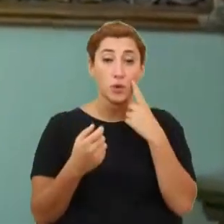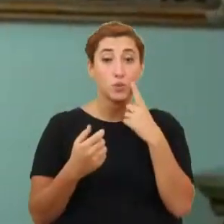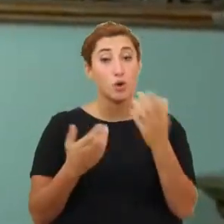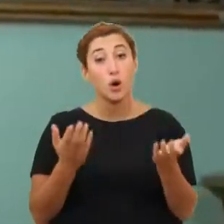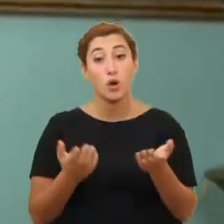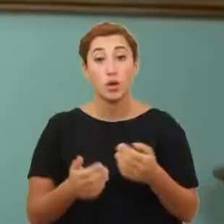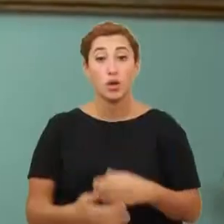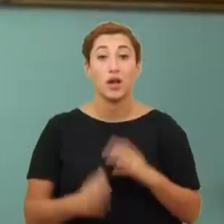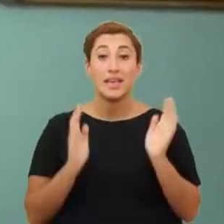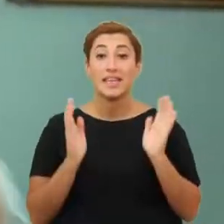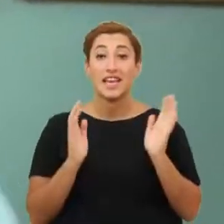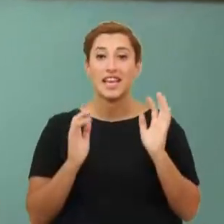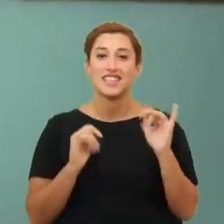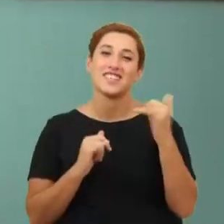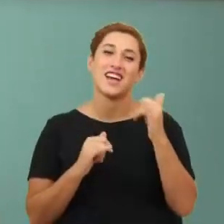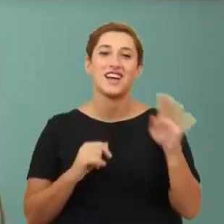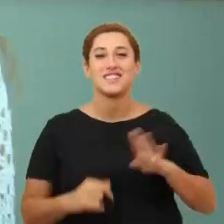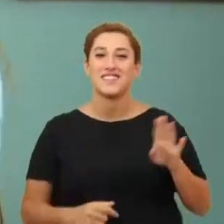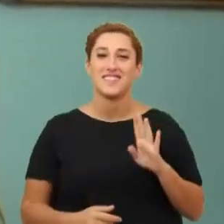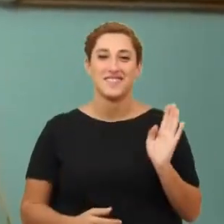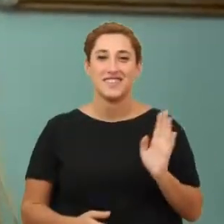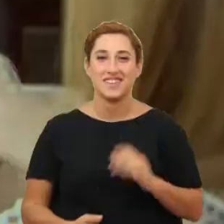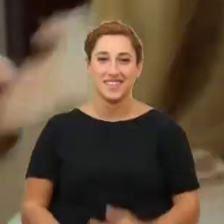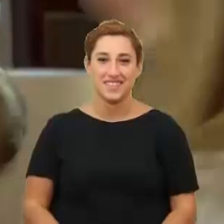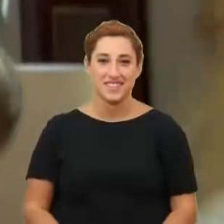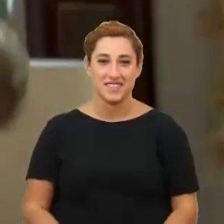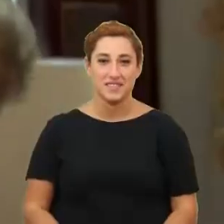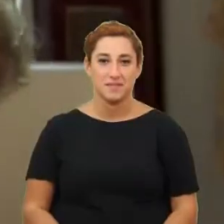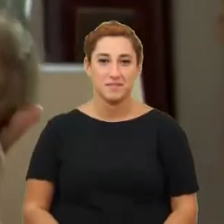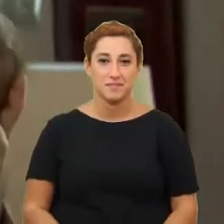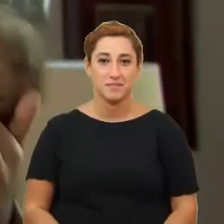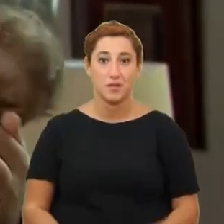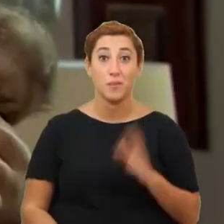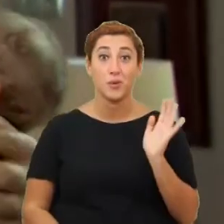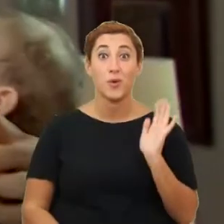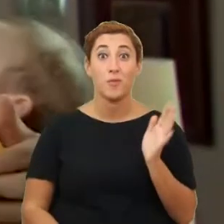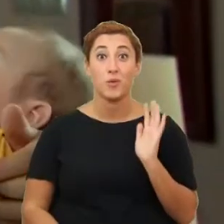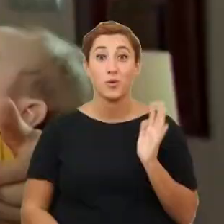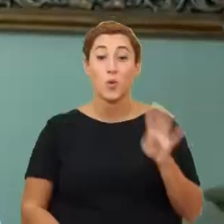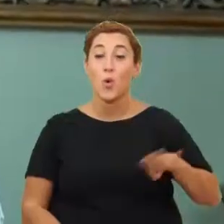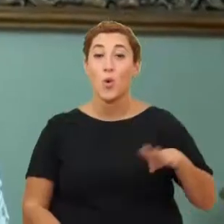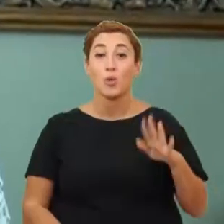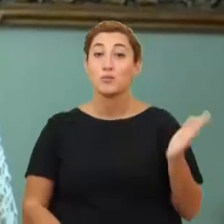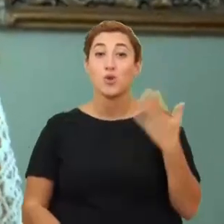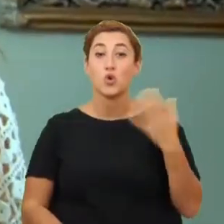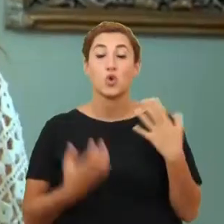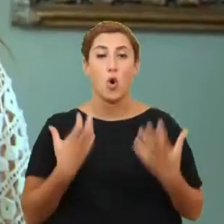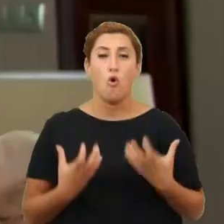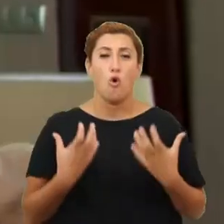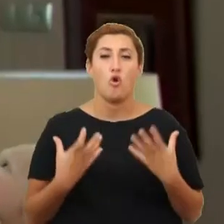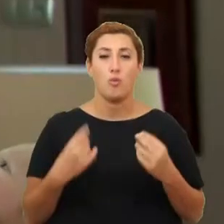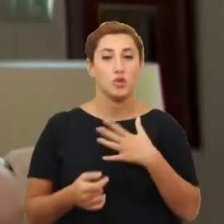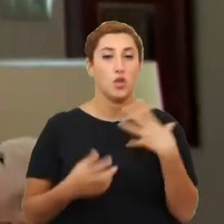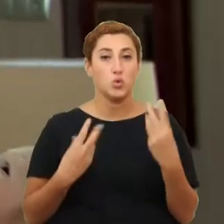aman. Ay şakacı oğlan. Aman aman aman. Oğluşum nasıl